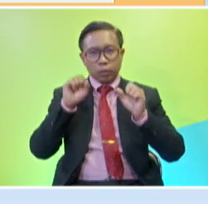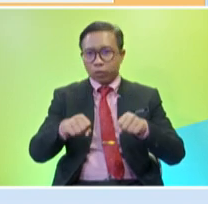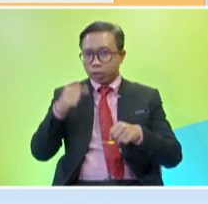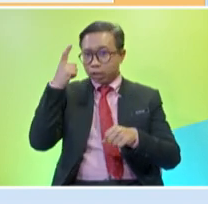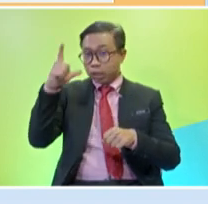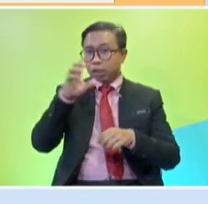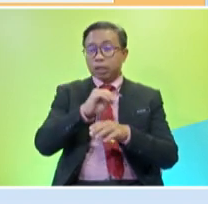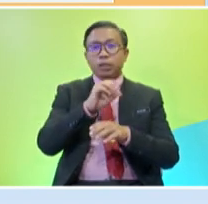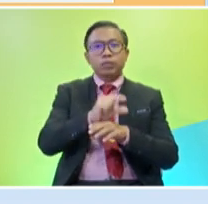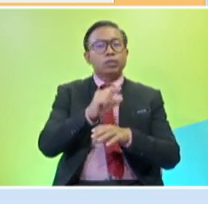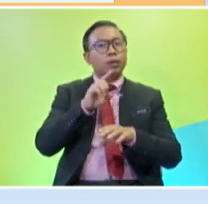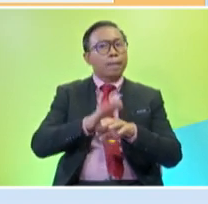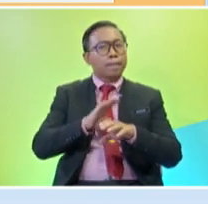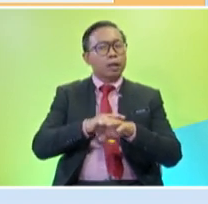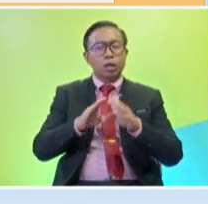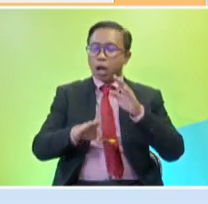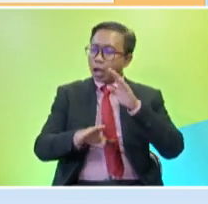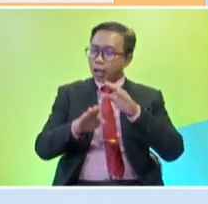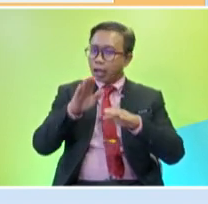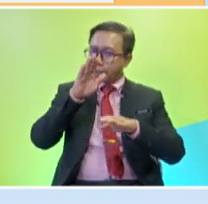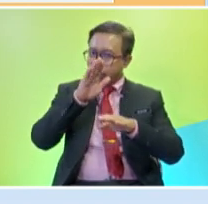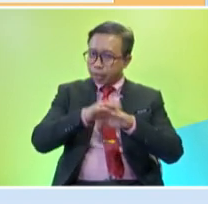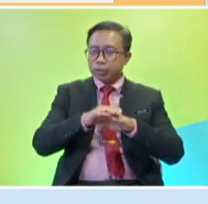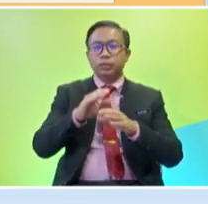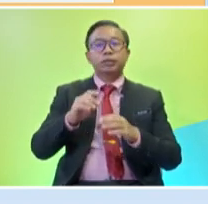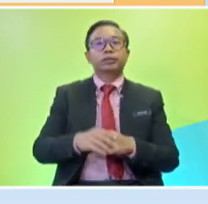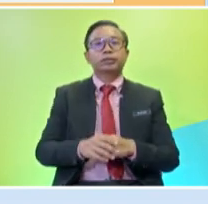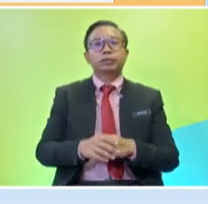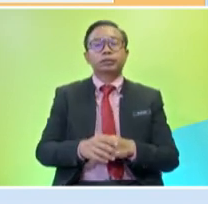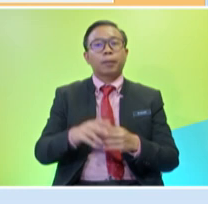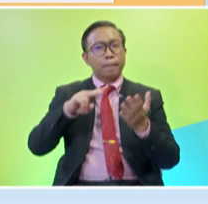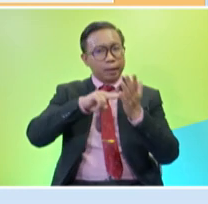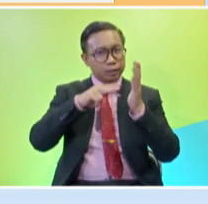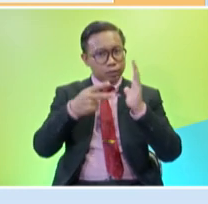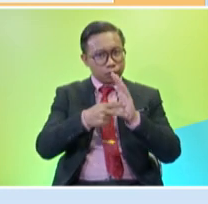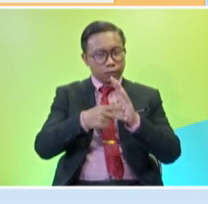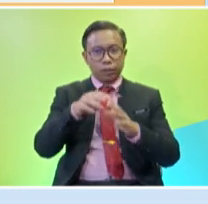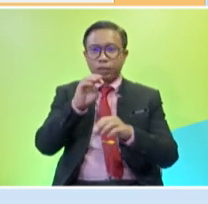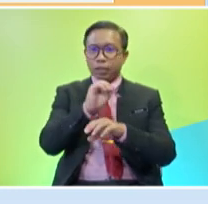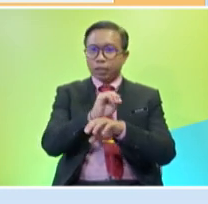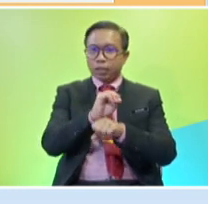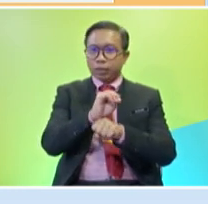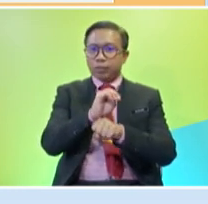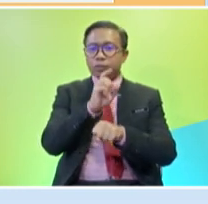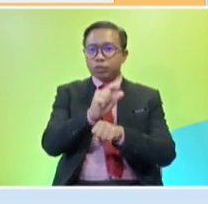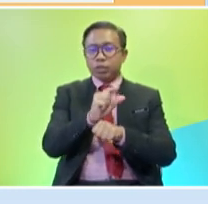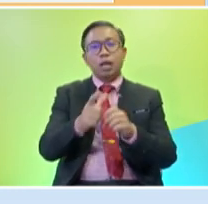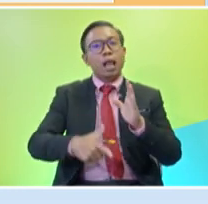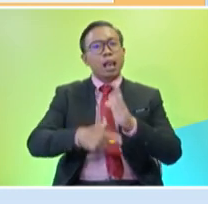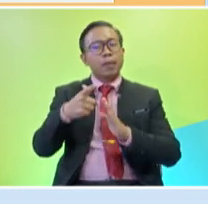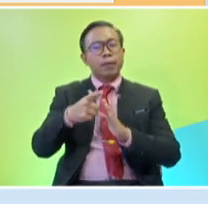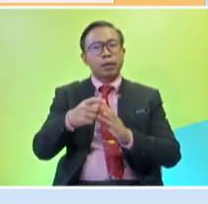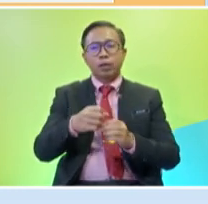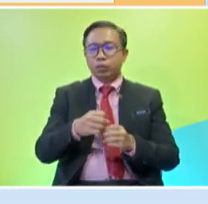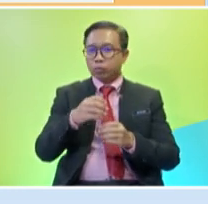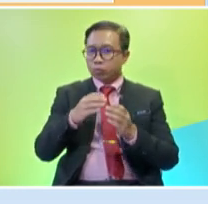berada pada bagian atas kiri elektrokimia ini bermakna magnesium lebih mudah mendemokan